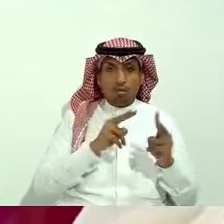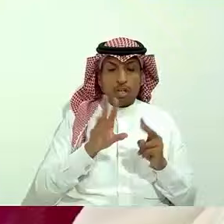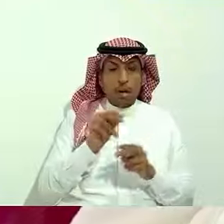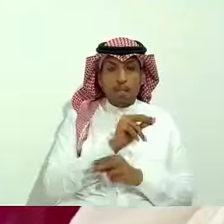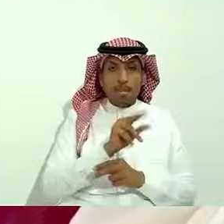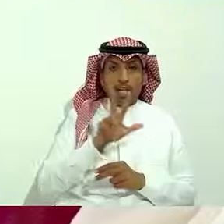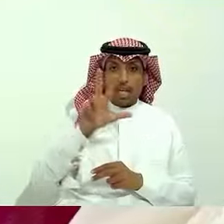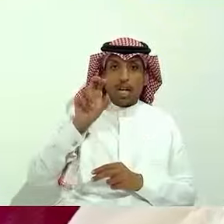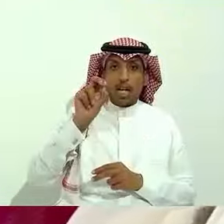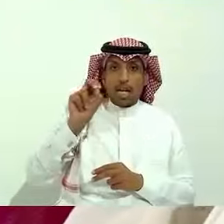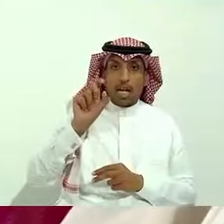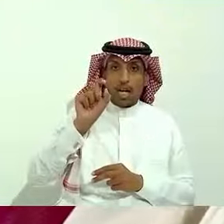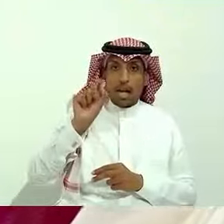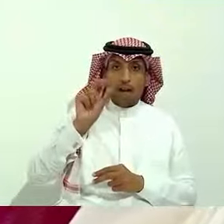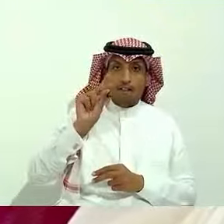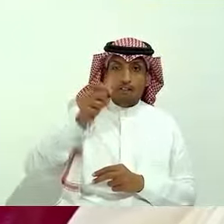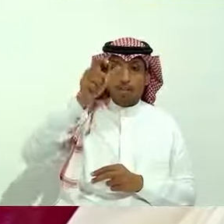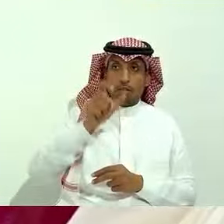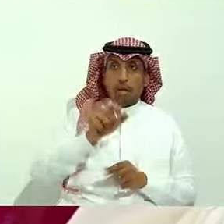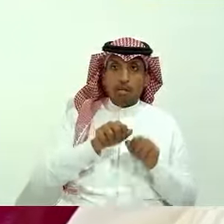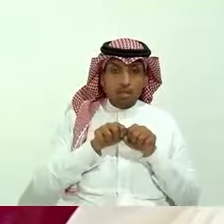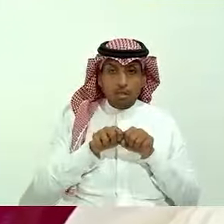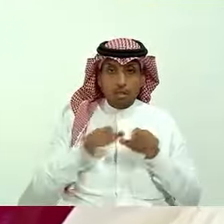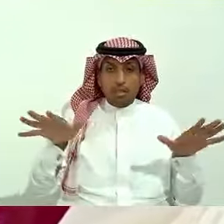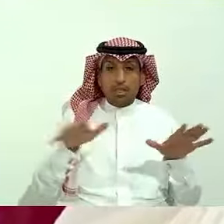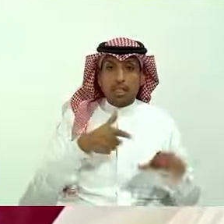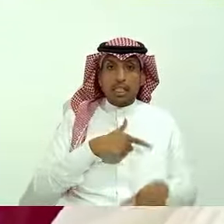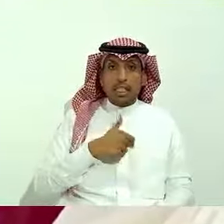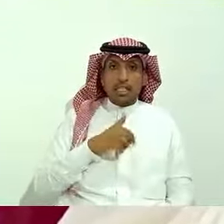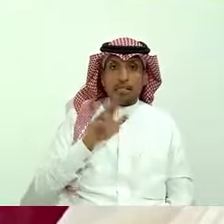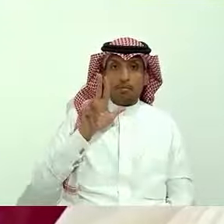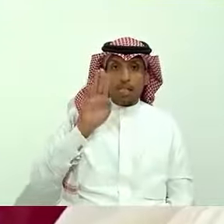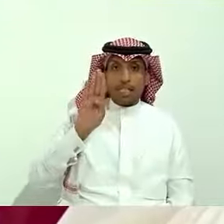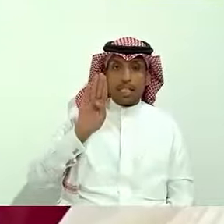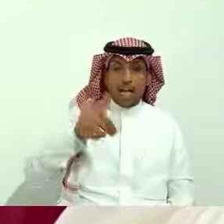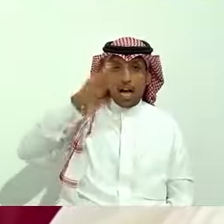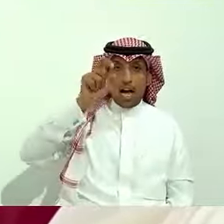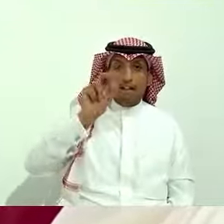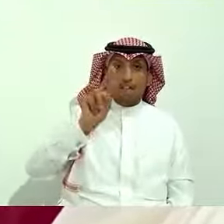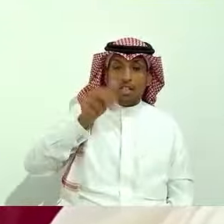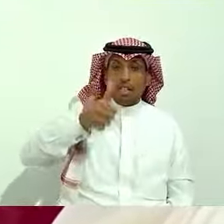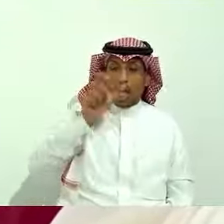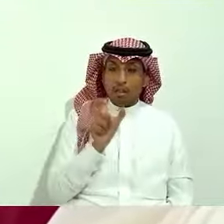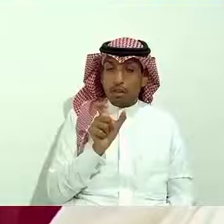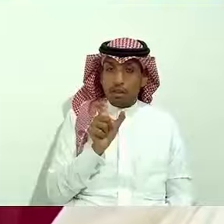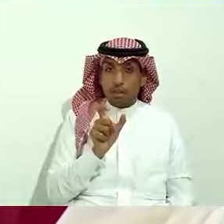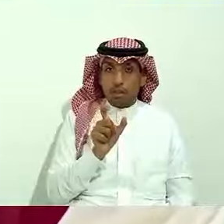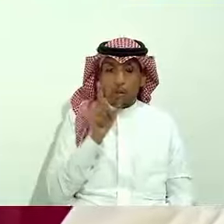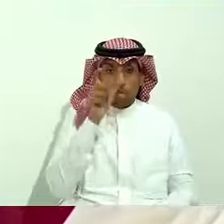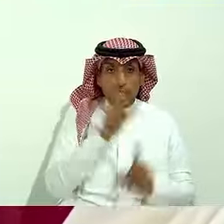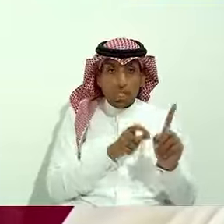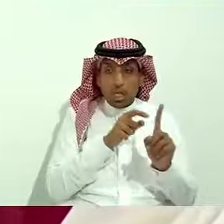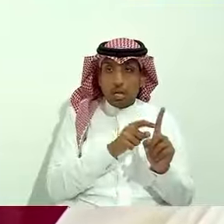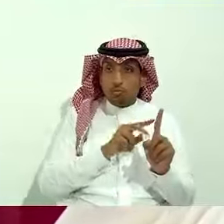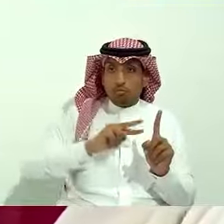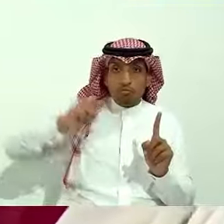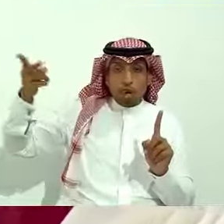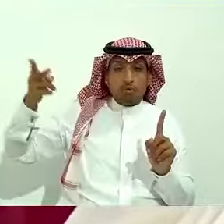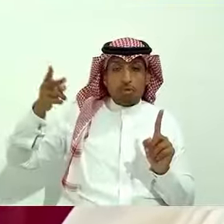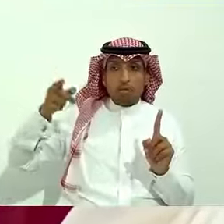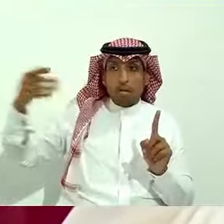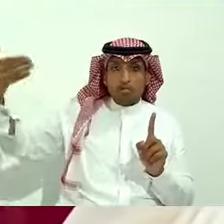مثلا كيف انتشر كل مكان بالعالم، صار اسمه كافتان. من المؤسف أن اللي انتشر عن طريق شخص ما كان من المنطقة، شخص